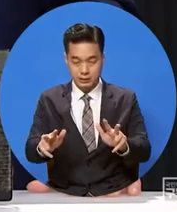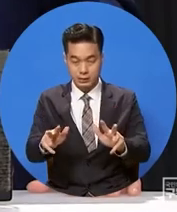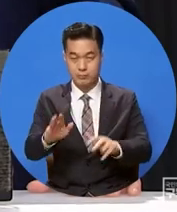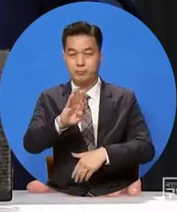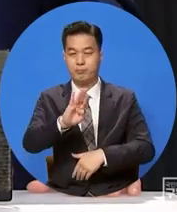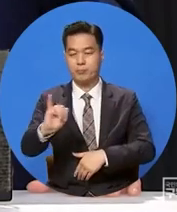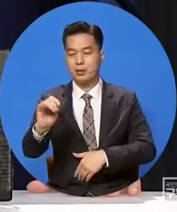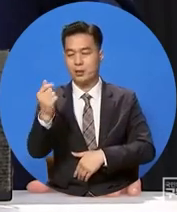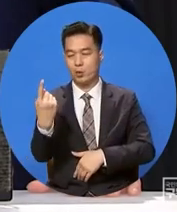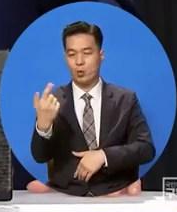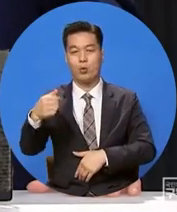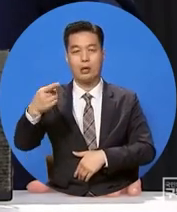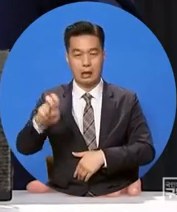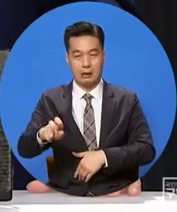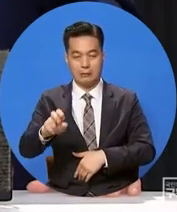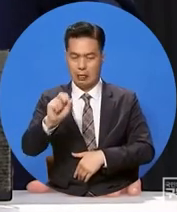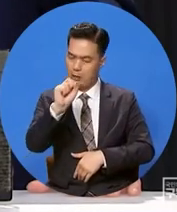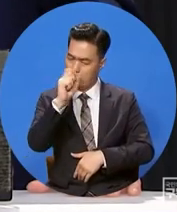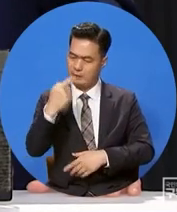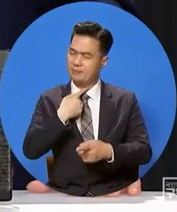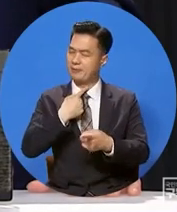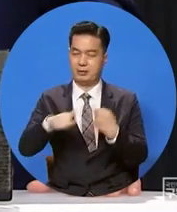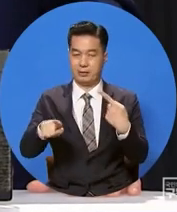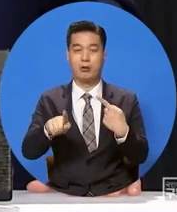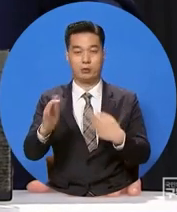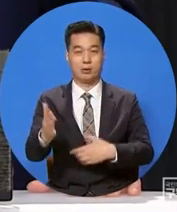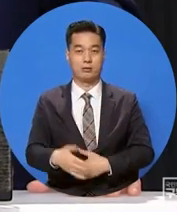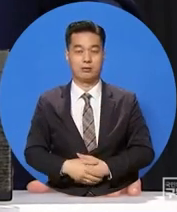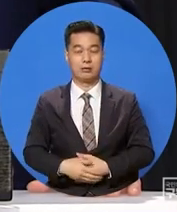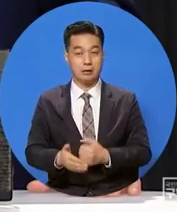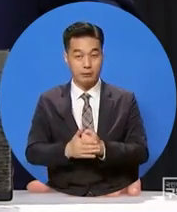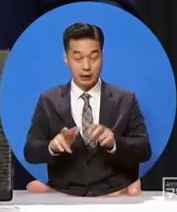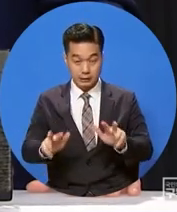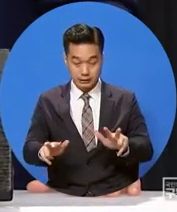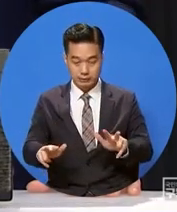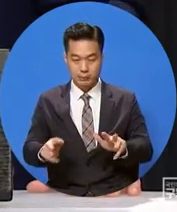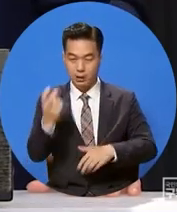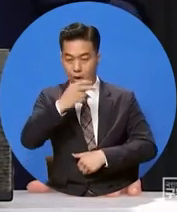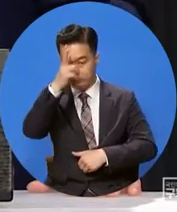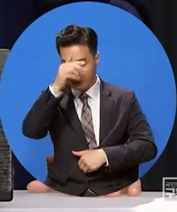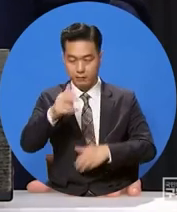그러니까 이렇게 정치를 하러 나오니 네. 검찰은